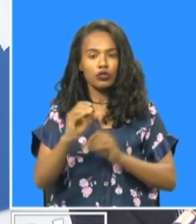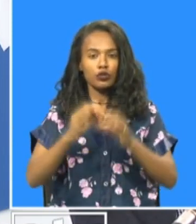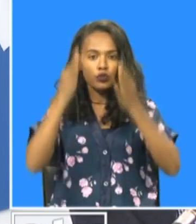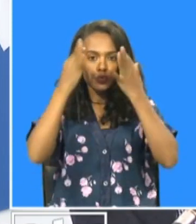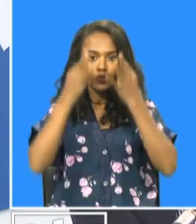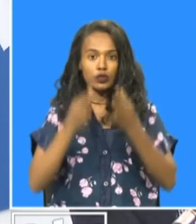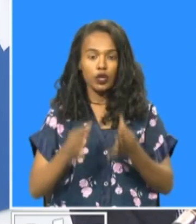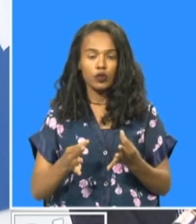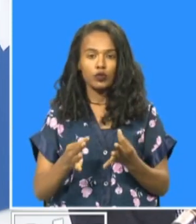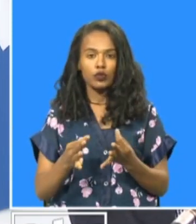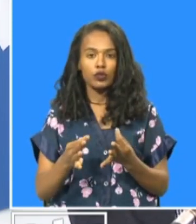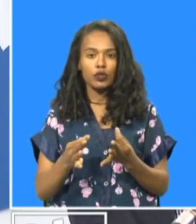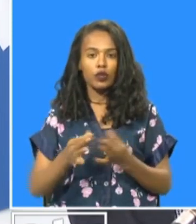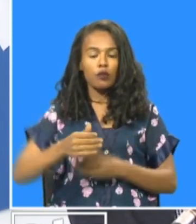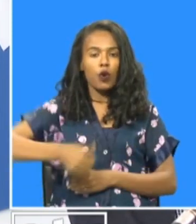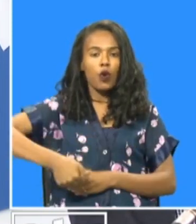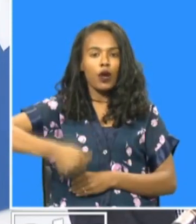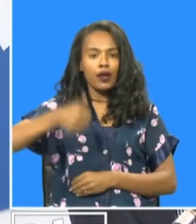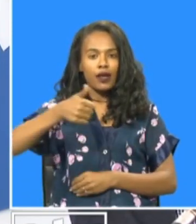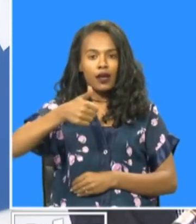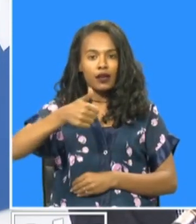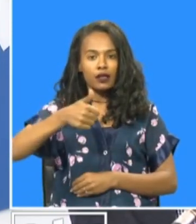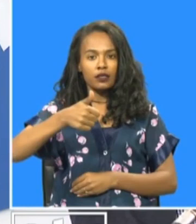ውሳኔዎች በዋነኛነት